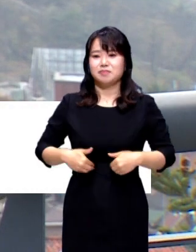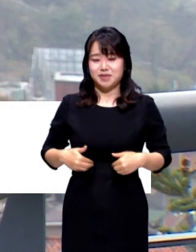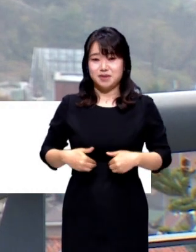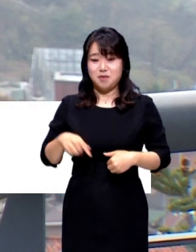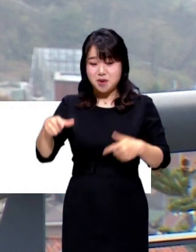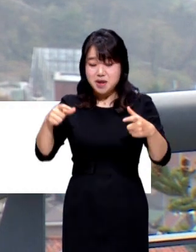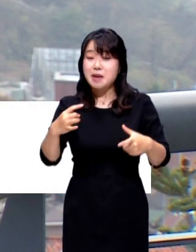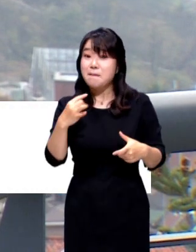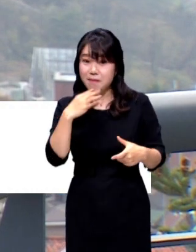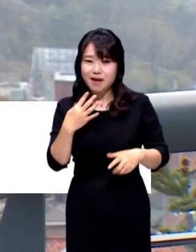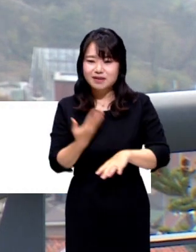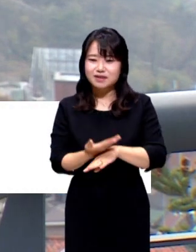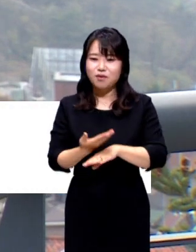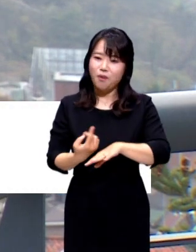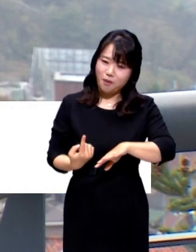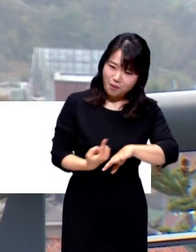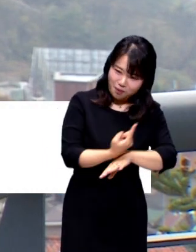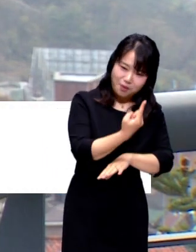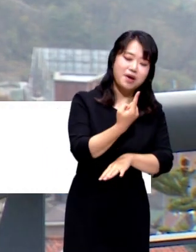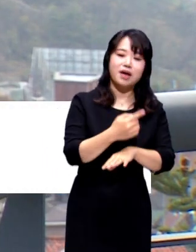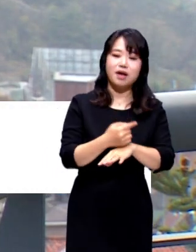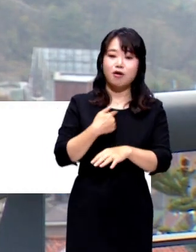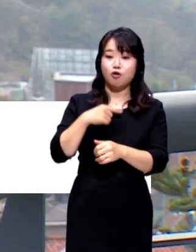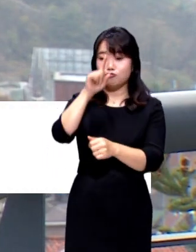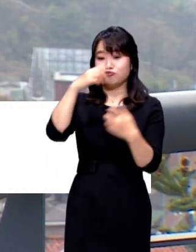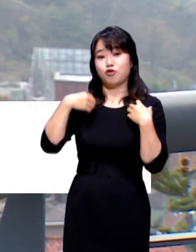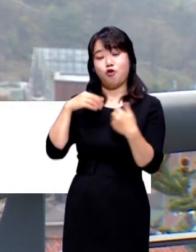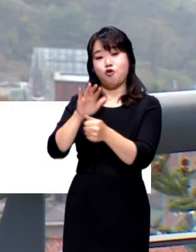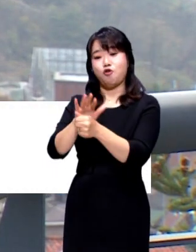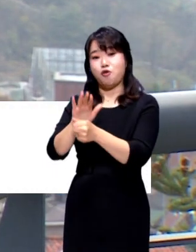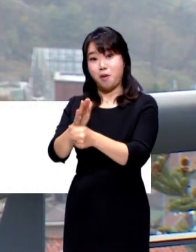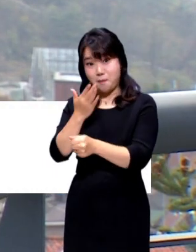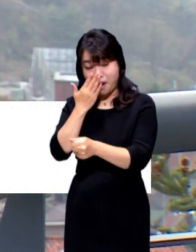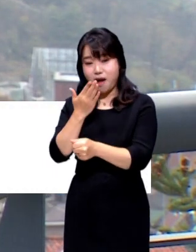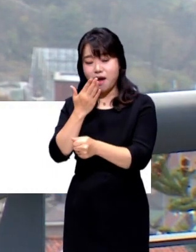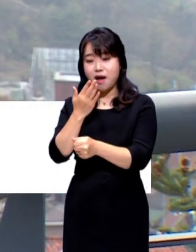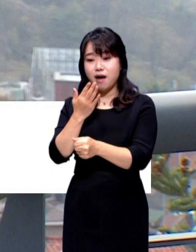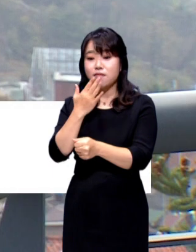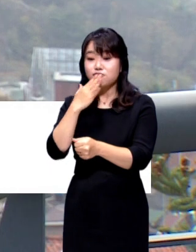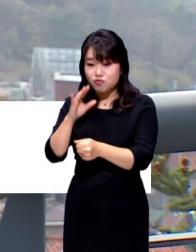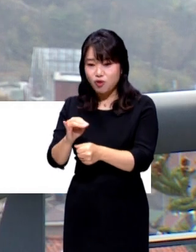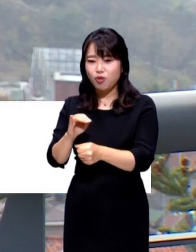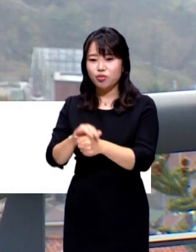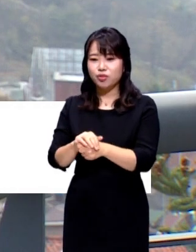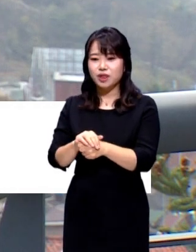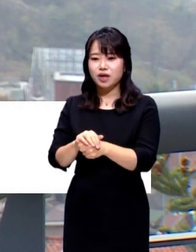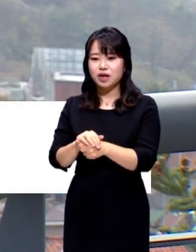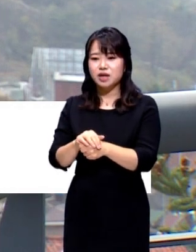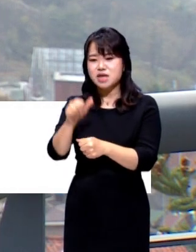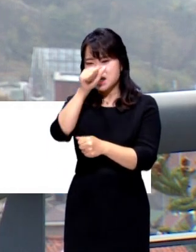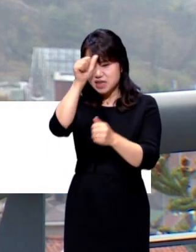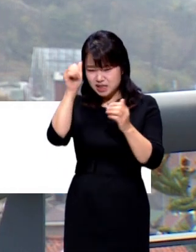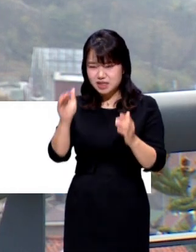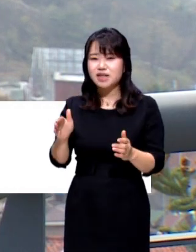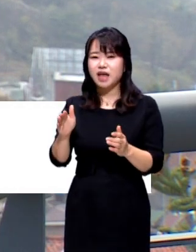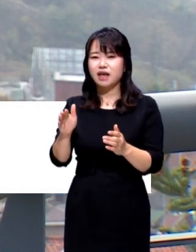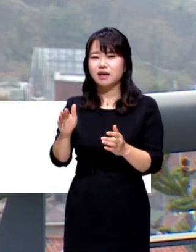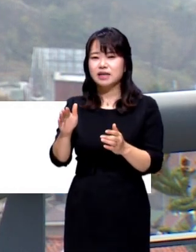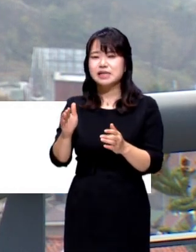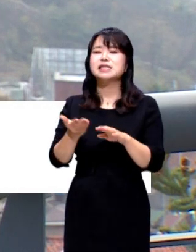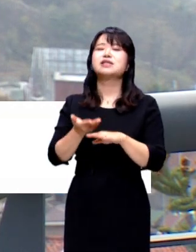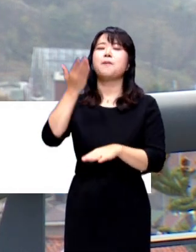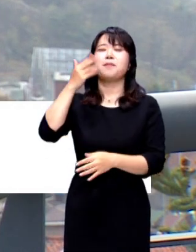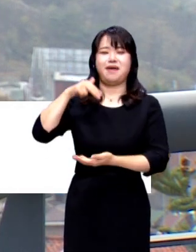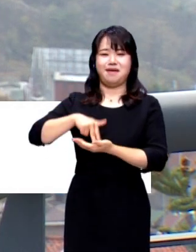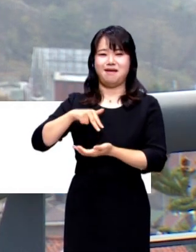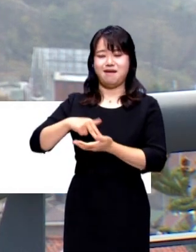이루어지는 게 아니고 좀 뭐 관에서 서포트할 수, 구청에서 서포트할 수 있는 건 하지만 좀 어찌 보면 좀 인생을 더 사는 선배로서 같이